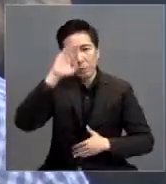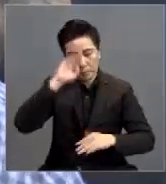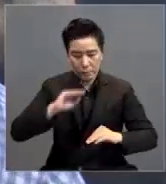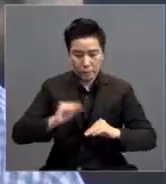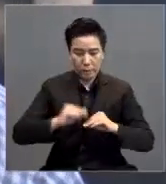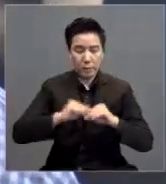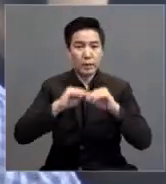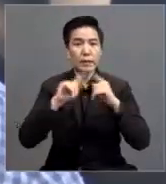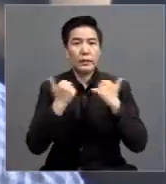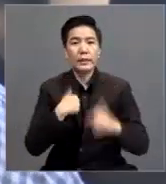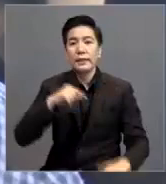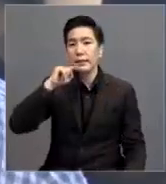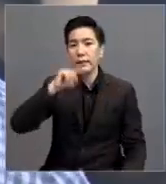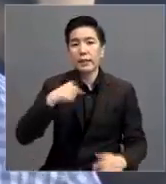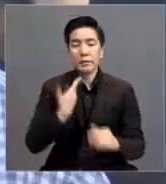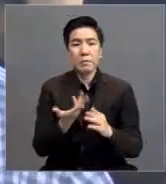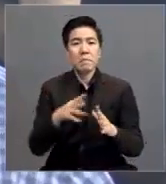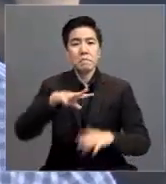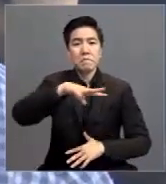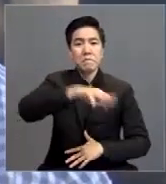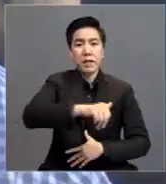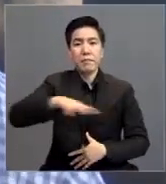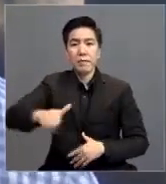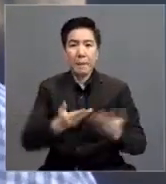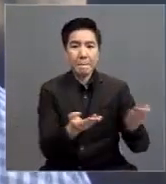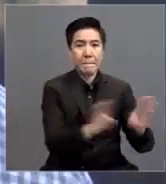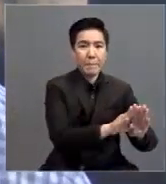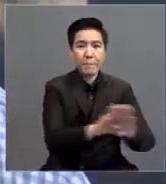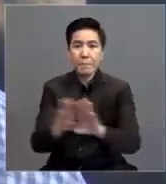ตัวเลขผู้ป่วยเพิ่มสูงขึ้นก็มีการสั่งปิดเมืองไปแล้วก่อนหน้านี้เช่นกัน